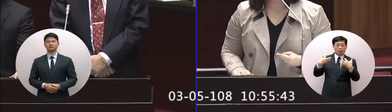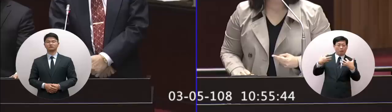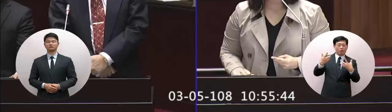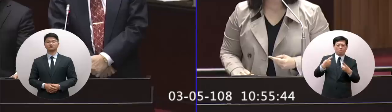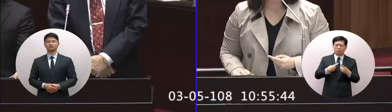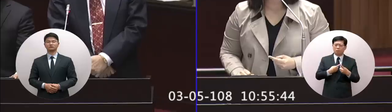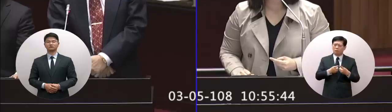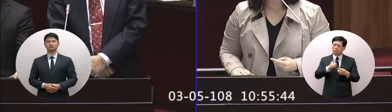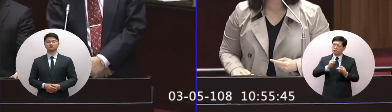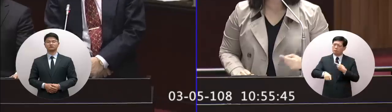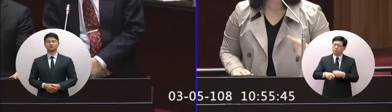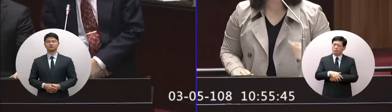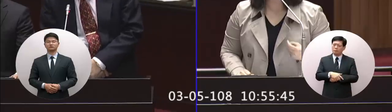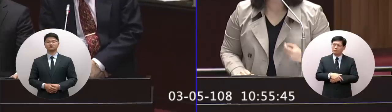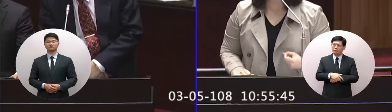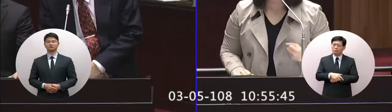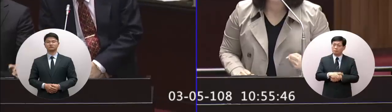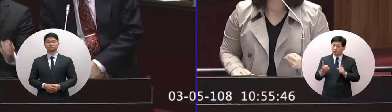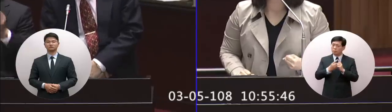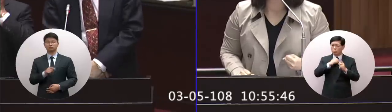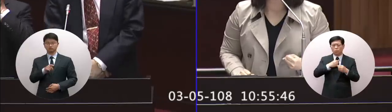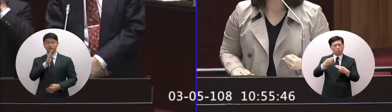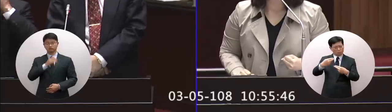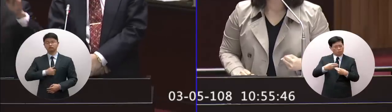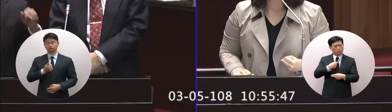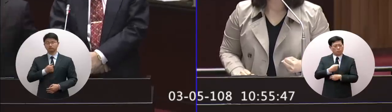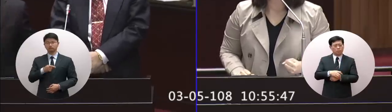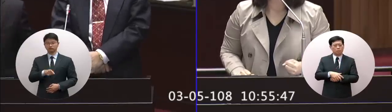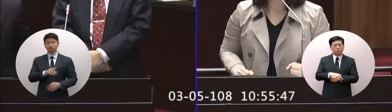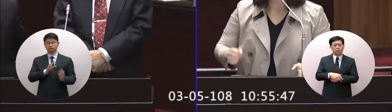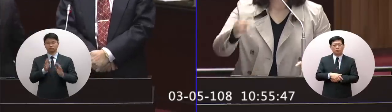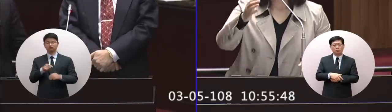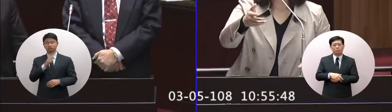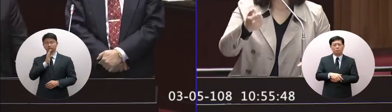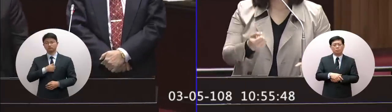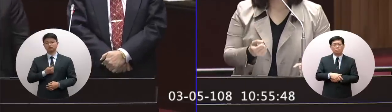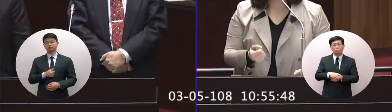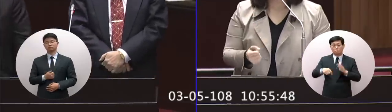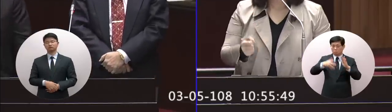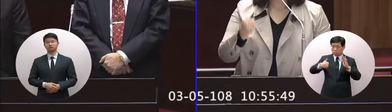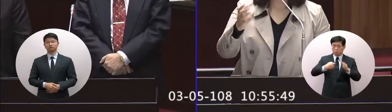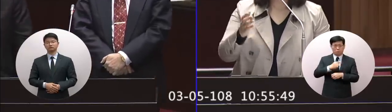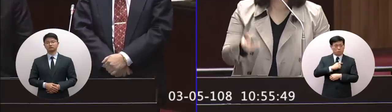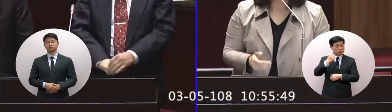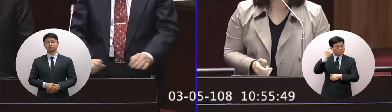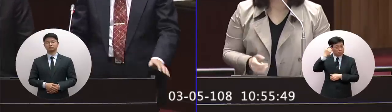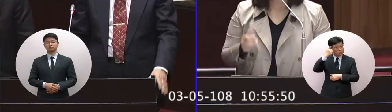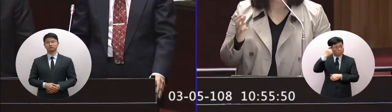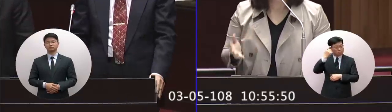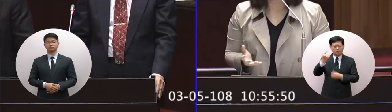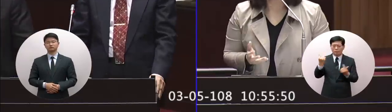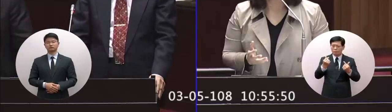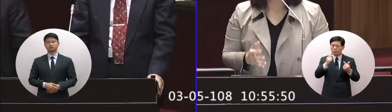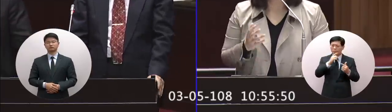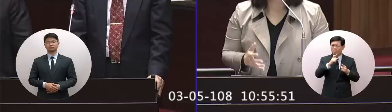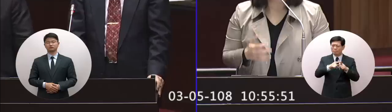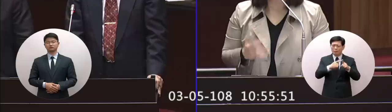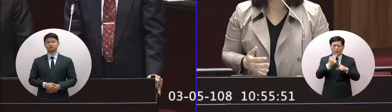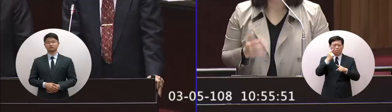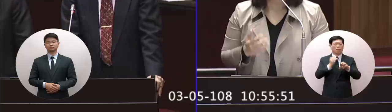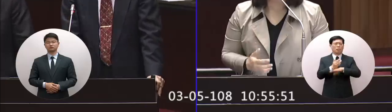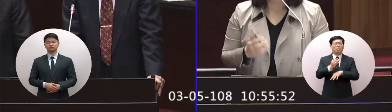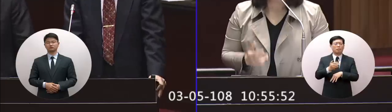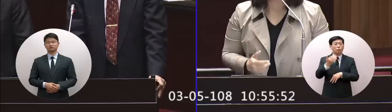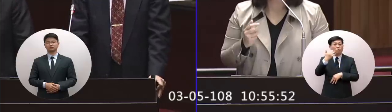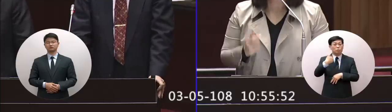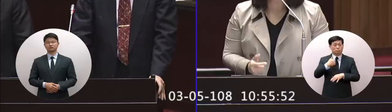种心态怎么会对？你要对台湾人有信心呢、啊，对不对？所以院长，我觉得是不是上有点太过了？其实